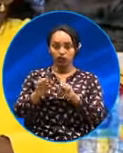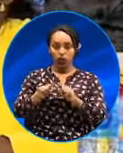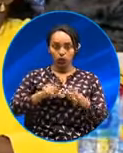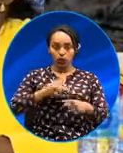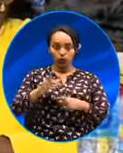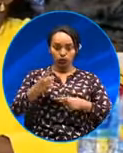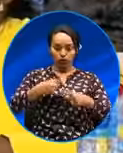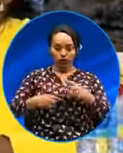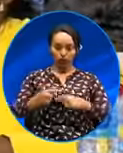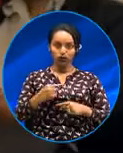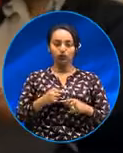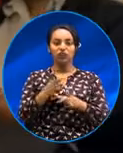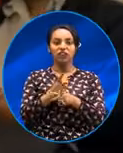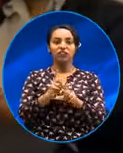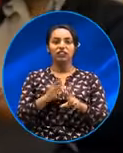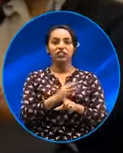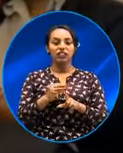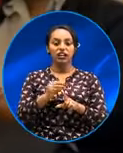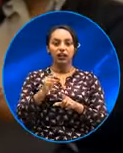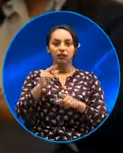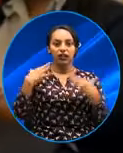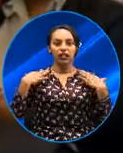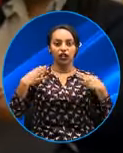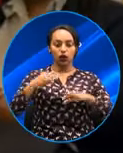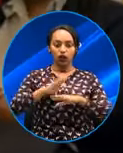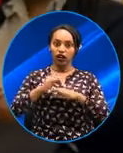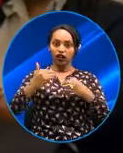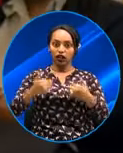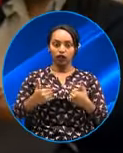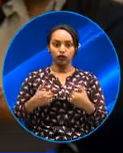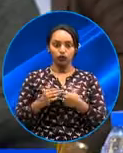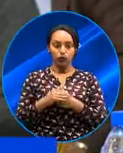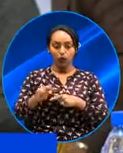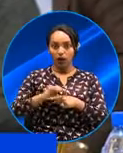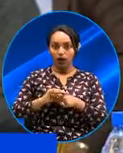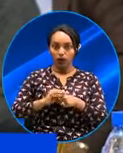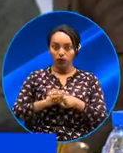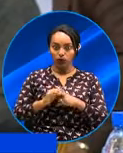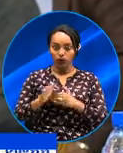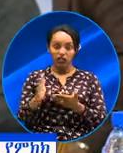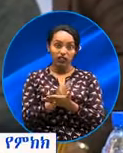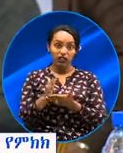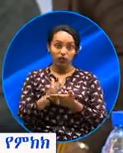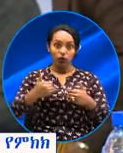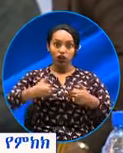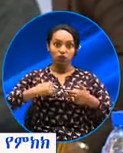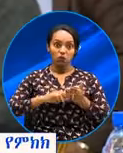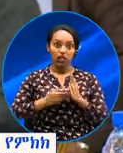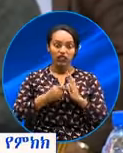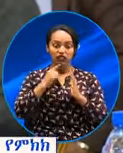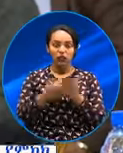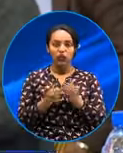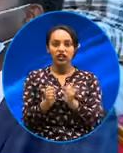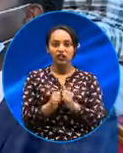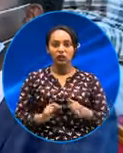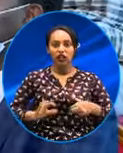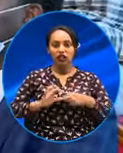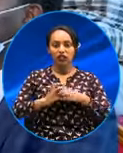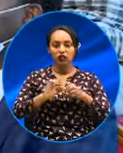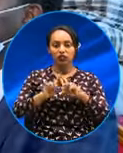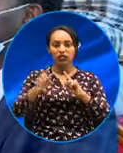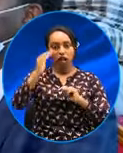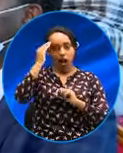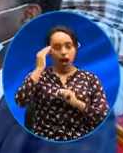ከተለያዩ ክልሎች የመጡ የፍትህና በጤናው መስክ ላይ ያሉ ባለሙያዎች ተሳትፏል ማለት ነው። ከዚህ ጋር ተያይዞ